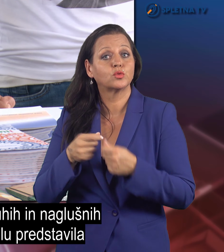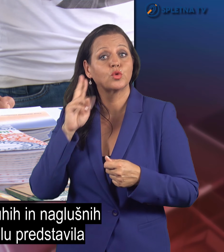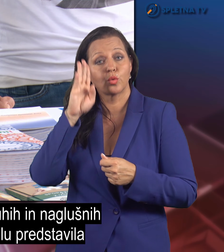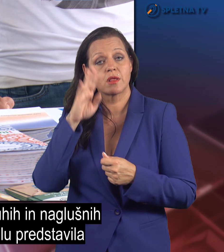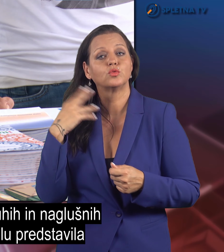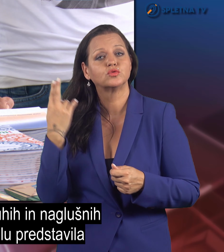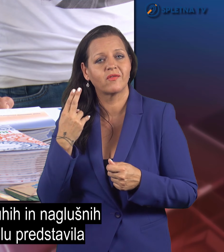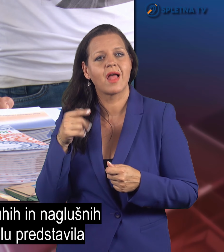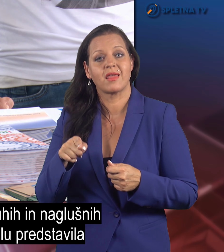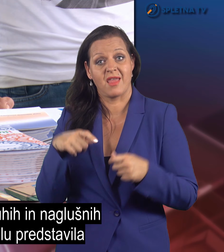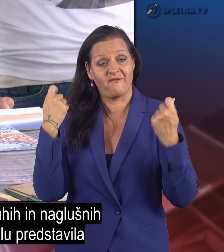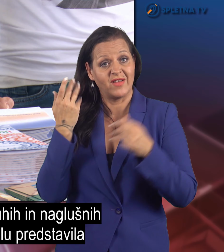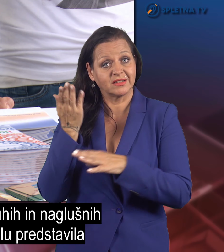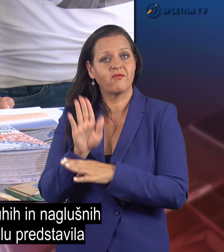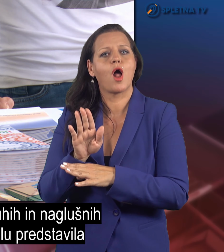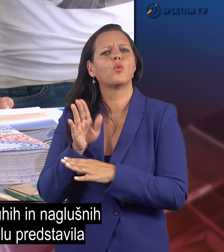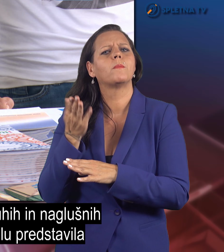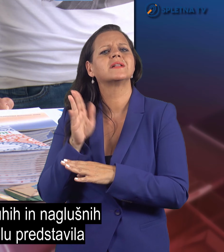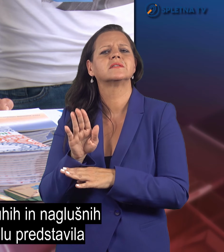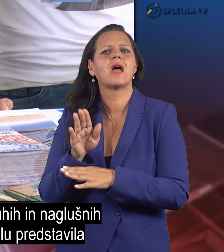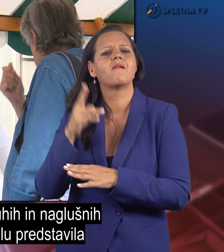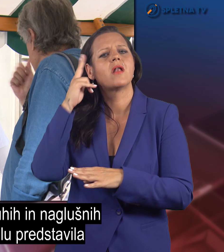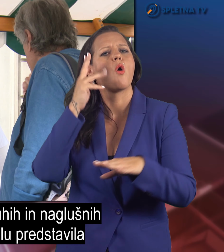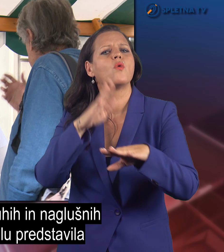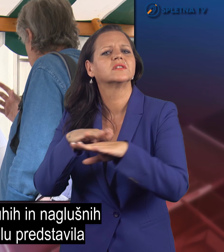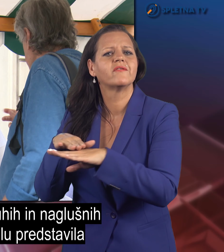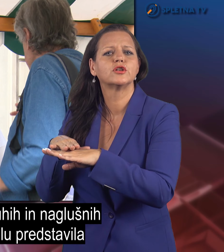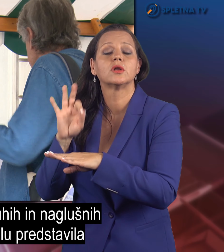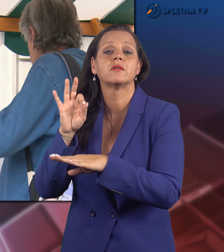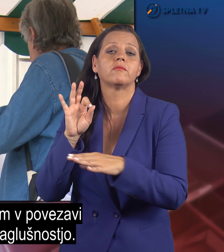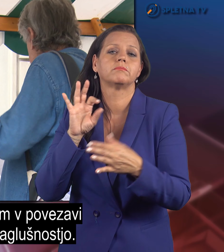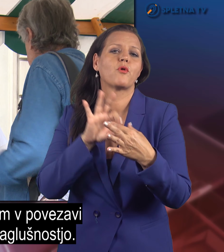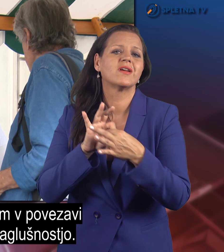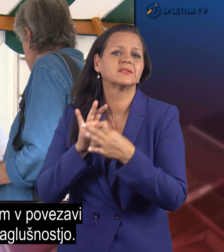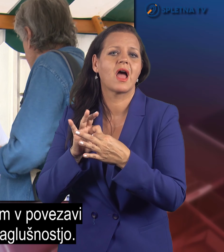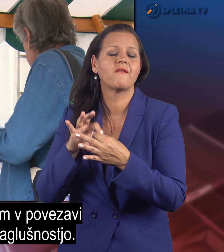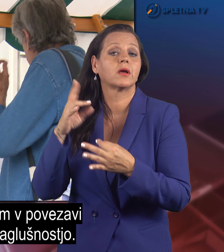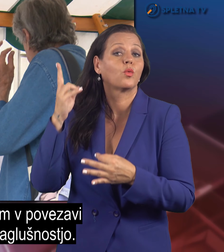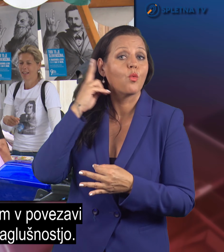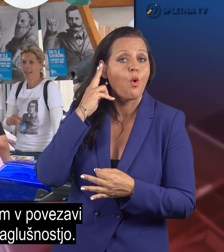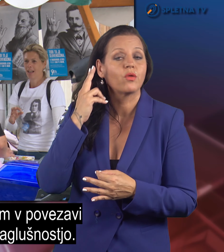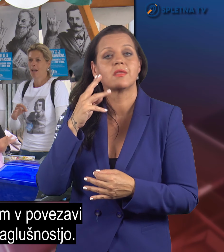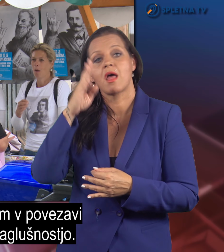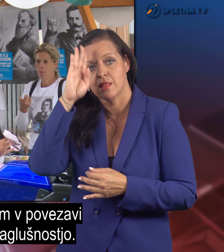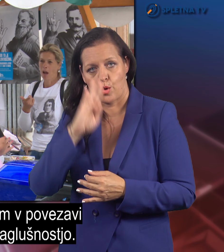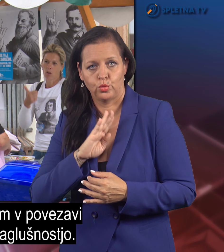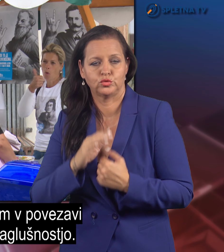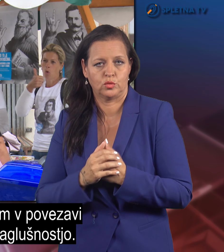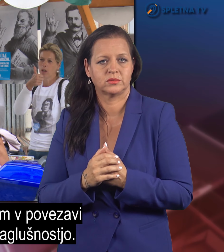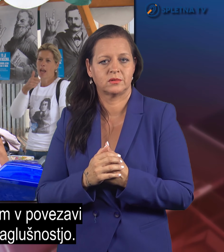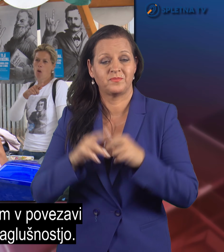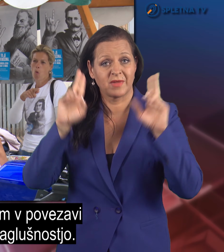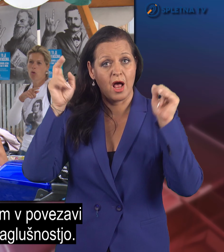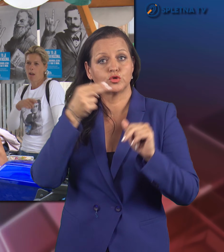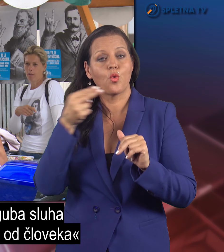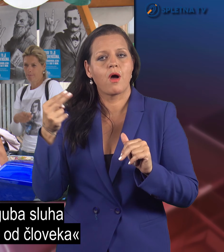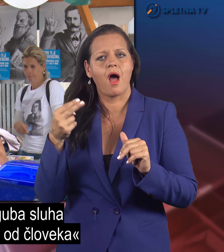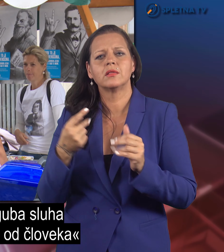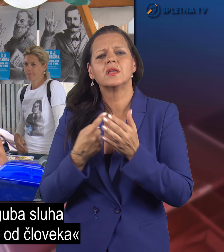Zveza društev gluhih in naglušnih se je na festivalu predstavila z ozaveščanjem v povezavi z gluhoto